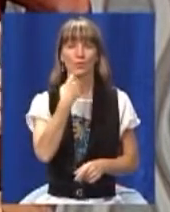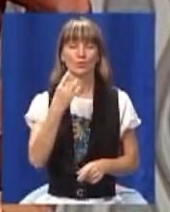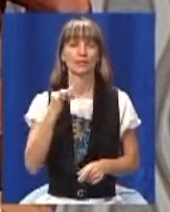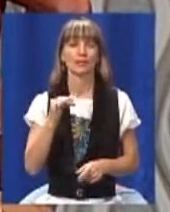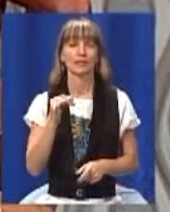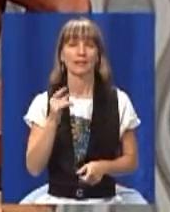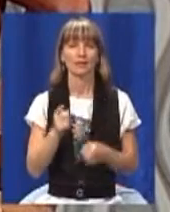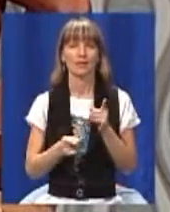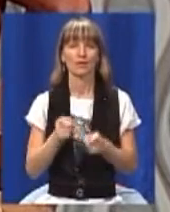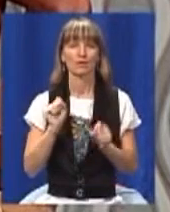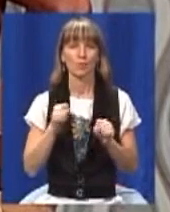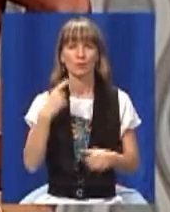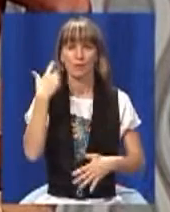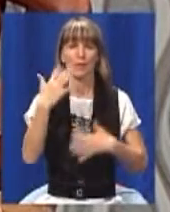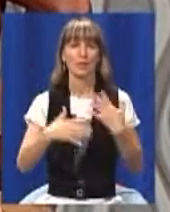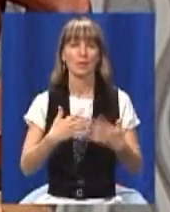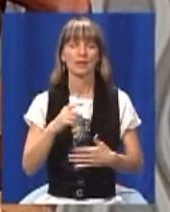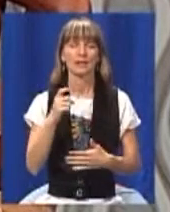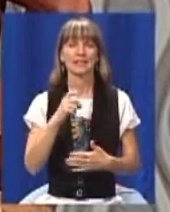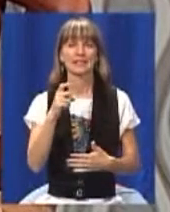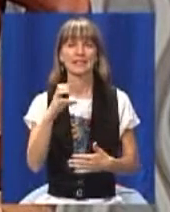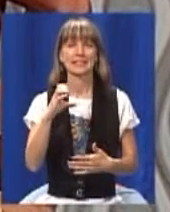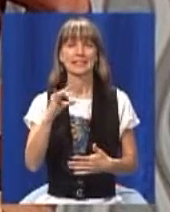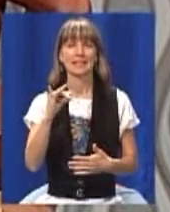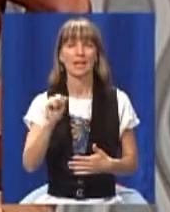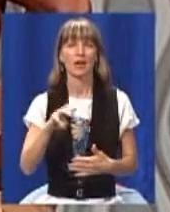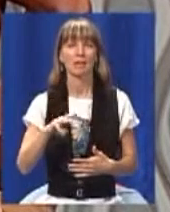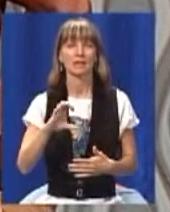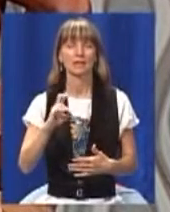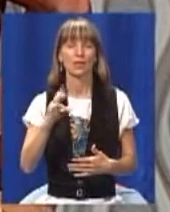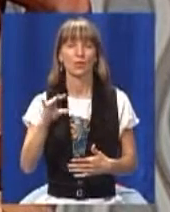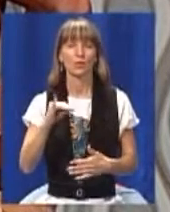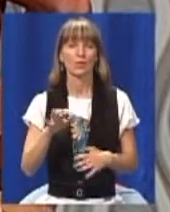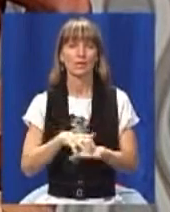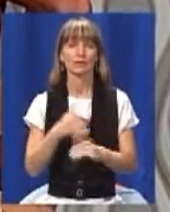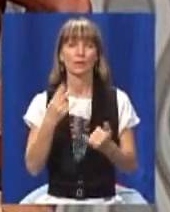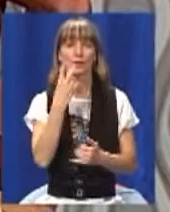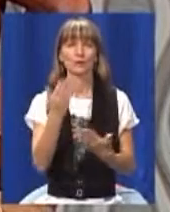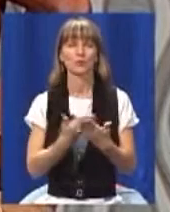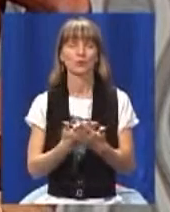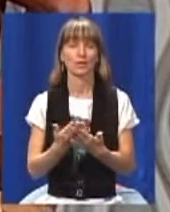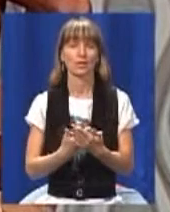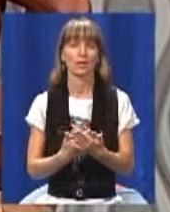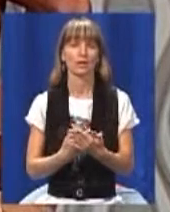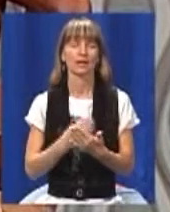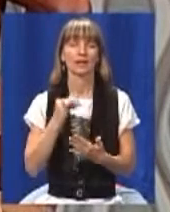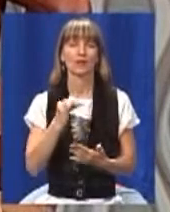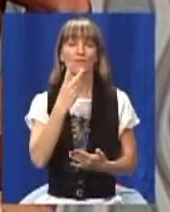взагалі іноді можна навіть сплутати з сіамською кицькою. Давайте зараз подивимося сюжет